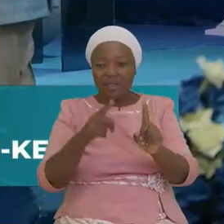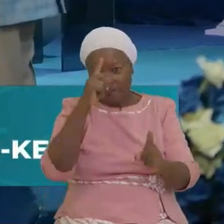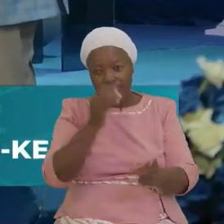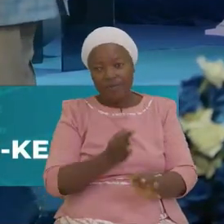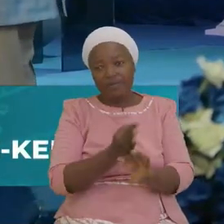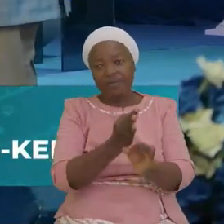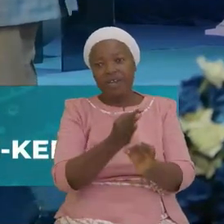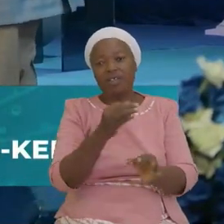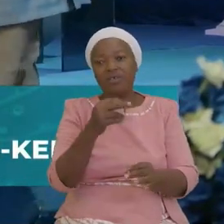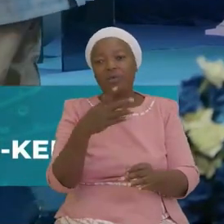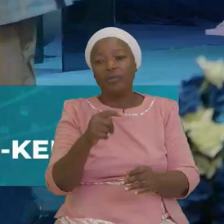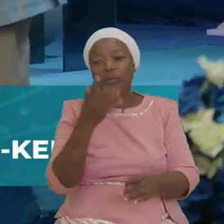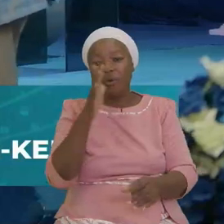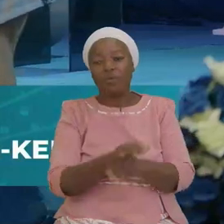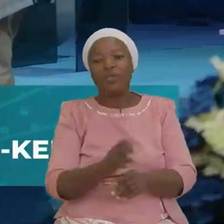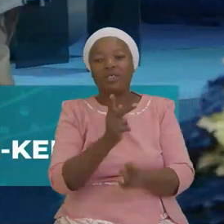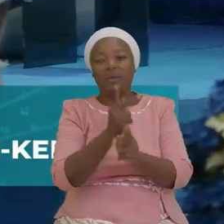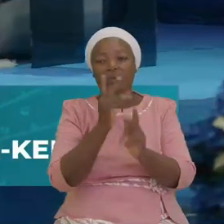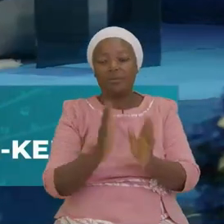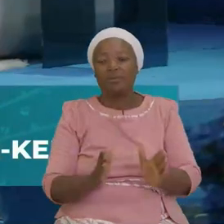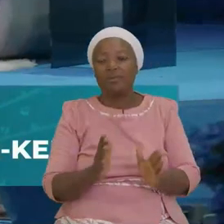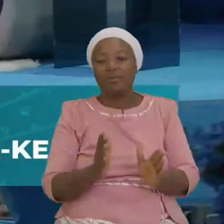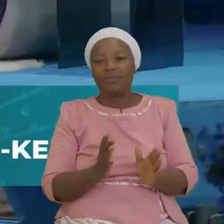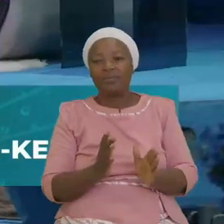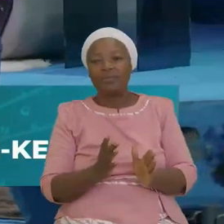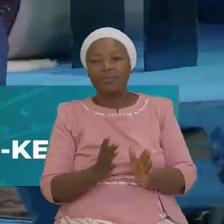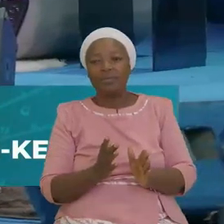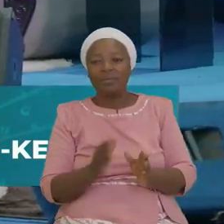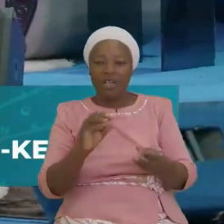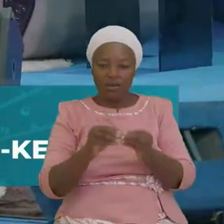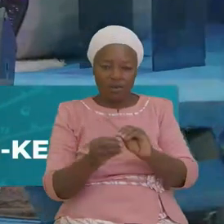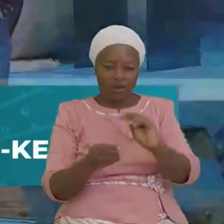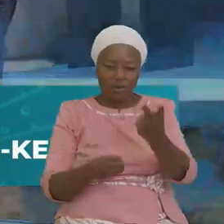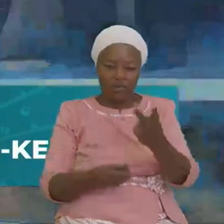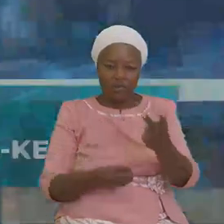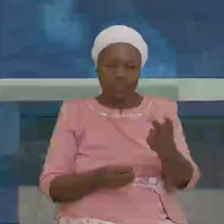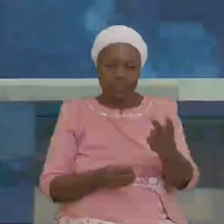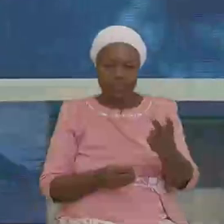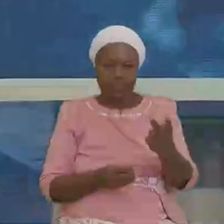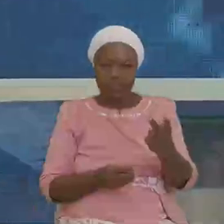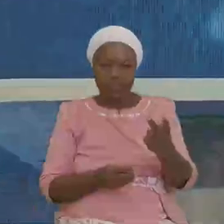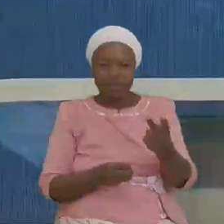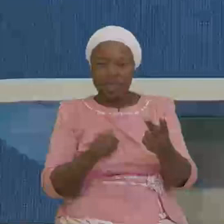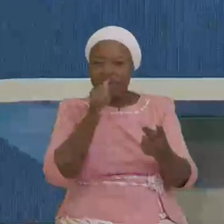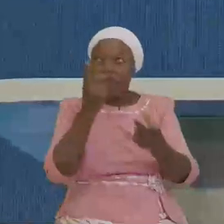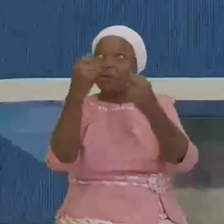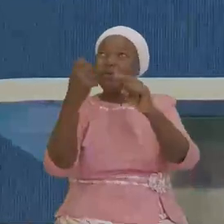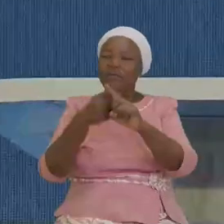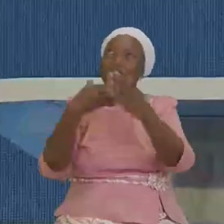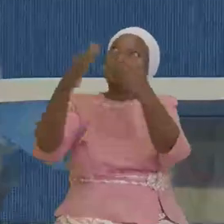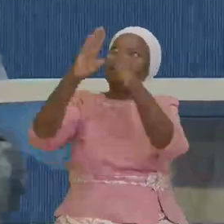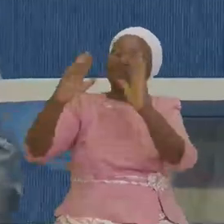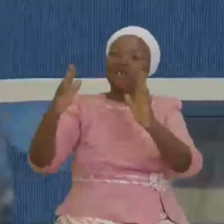promesse. Numéro 1. La fidélité de celui qui tient promesse. 2.